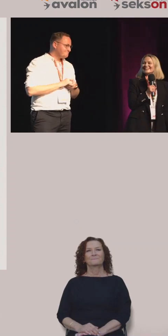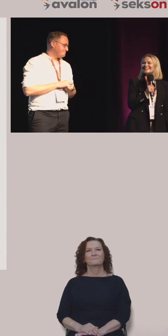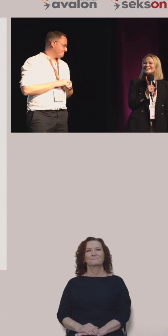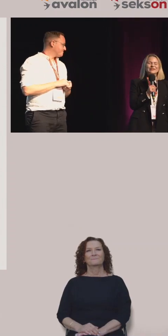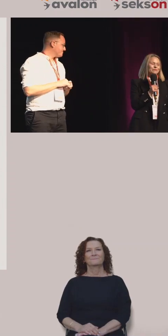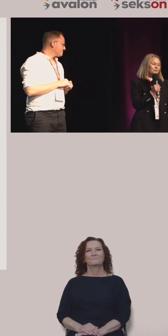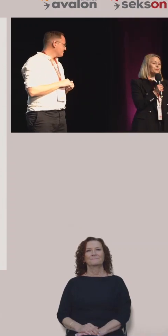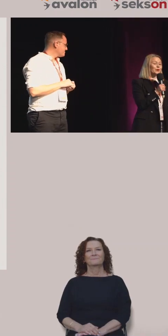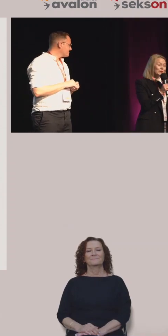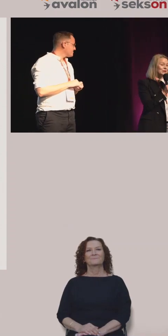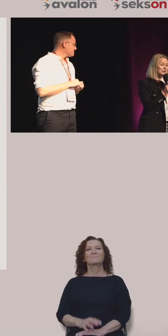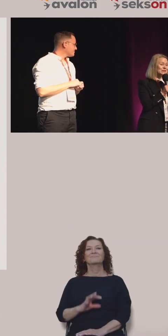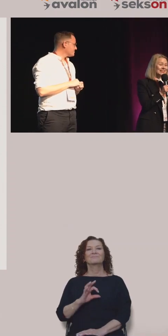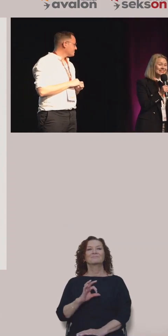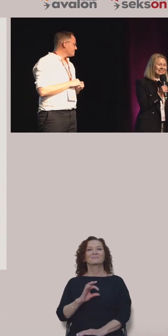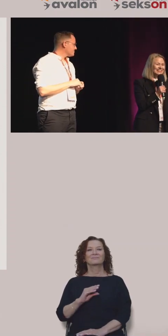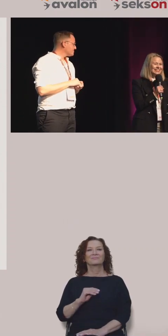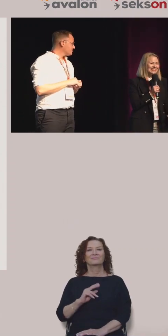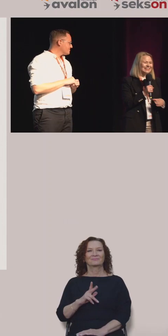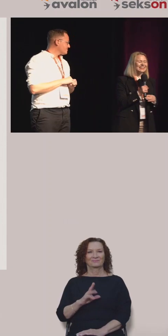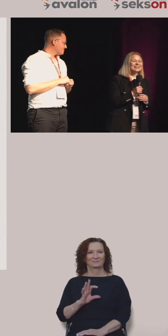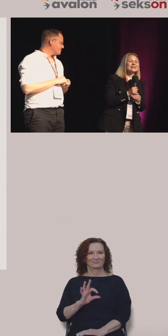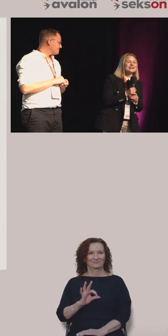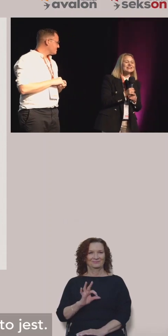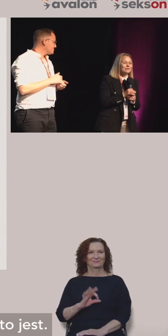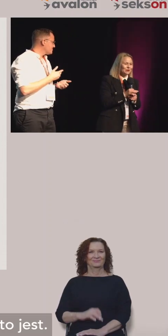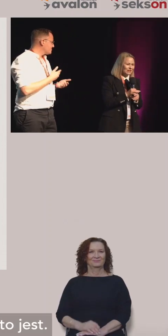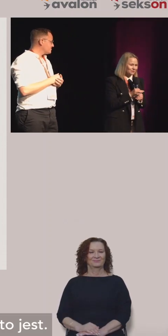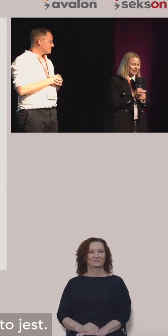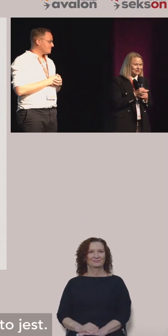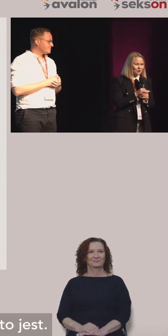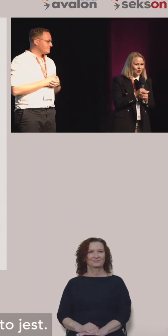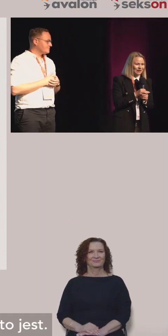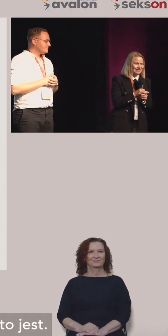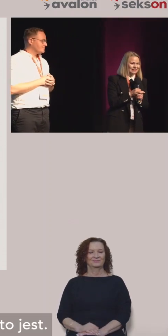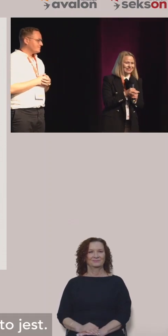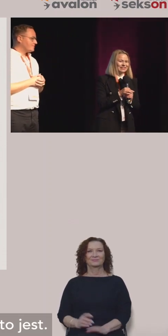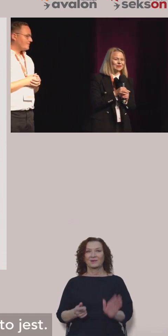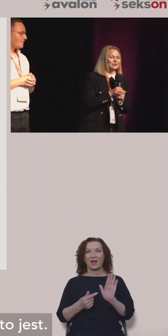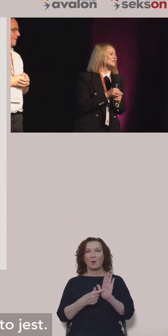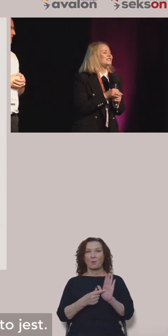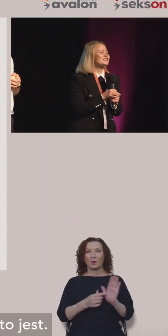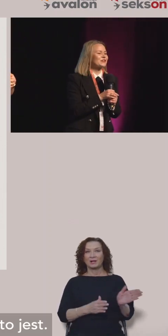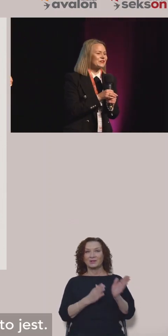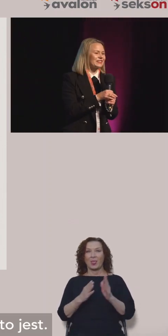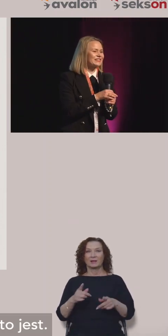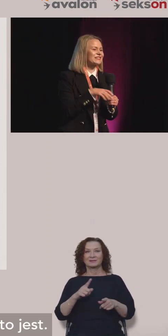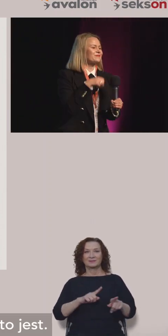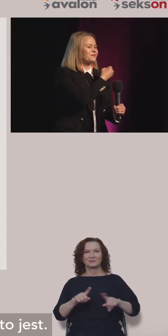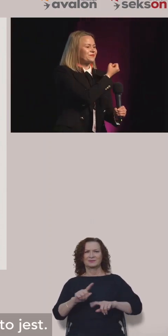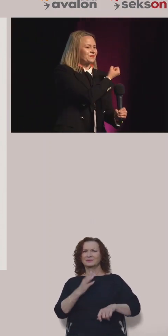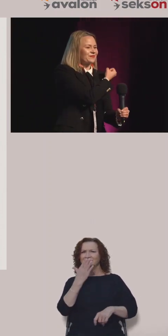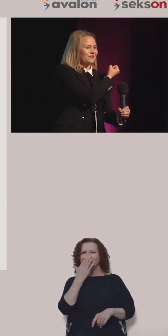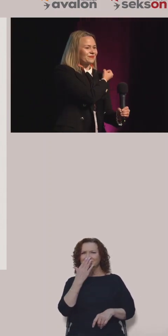Seks. Po prostu seks. Ja pokażę państwu kolejny znak. Jak myślicie, co to